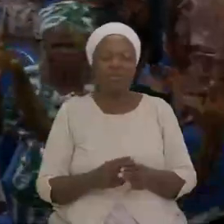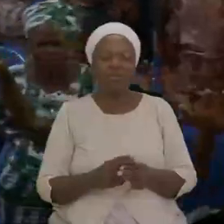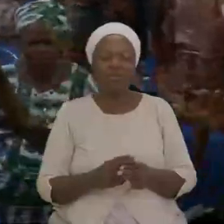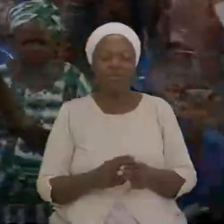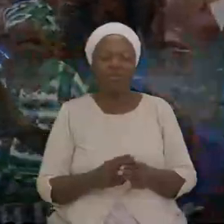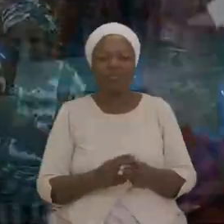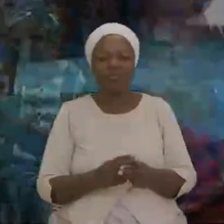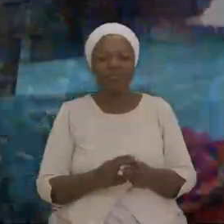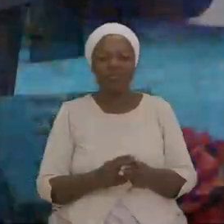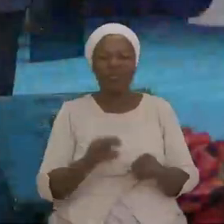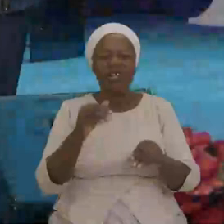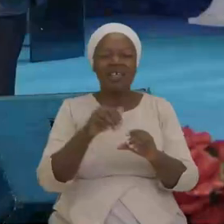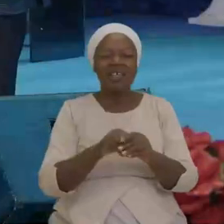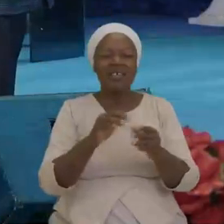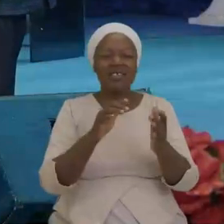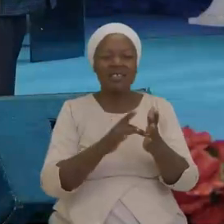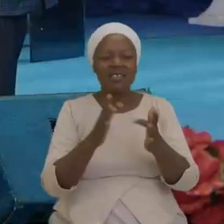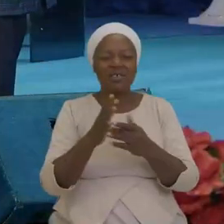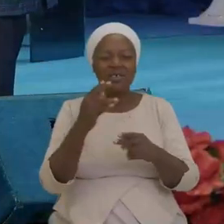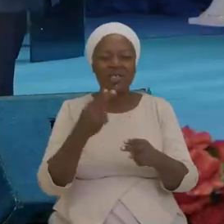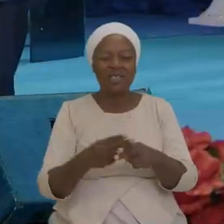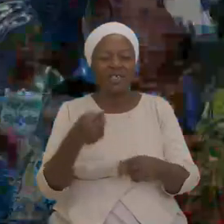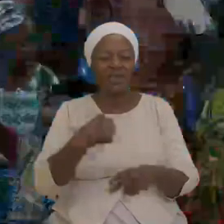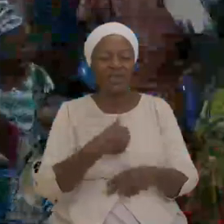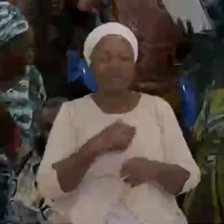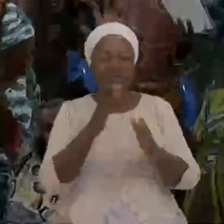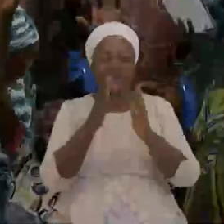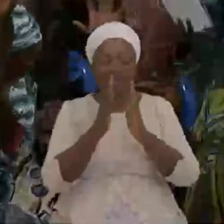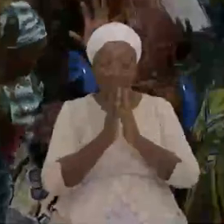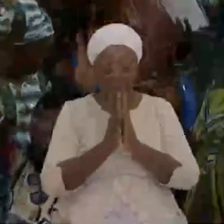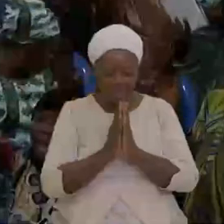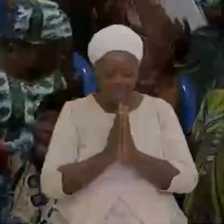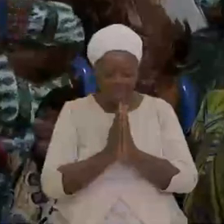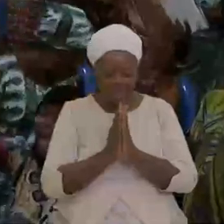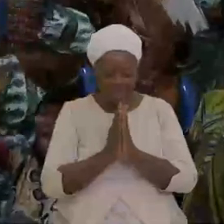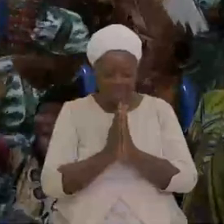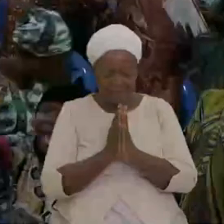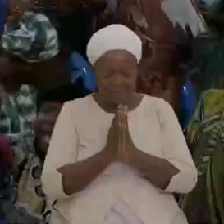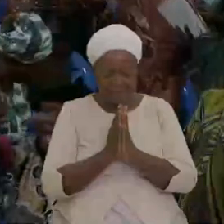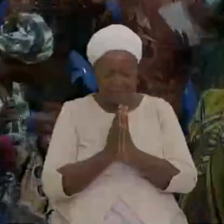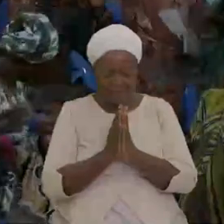Jésus. Au nom de Jésus, nous prions.